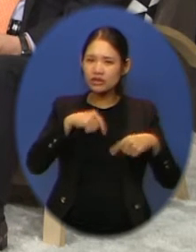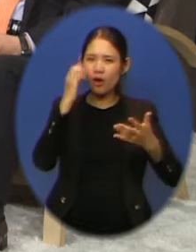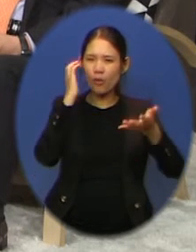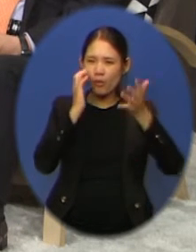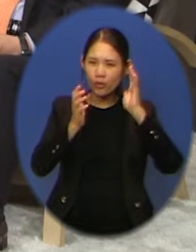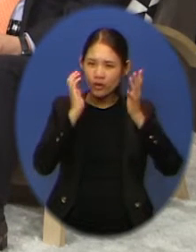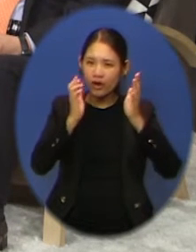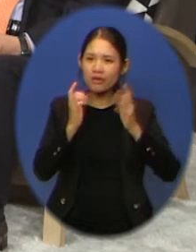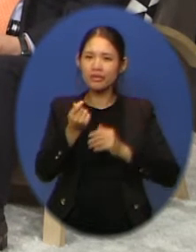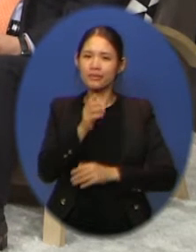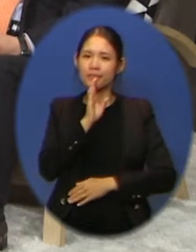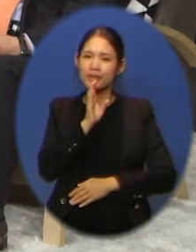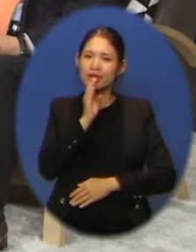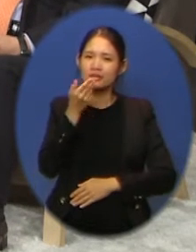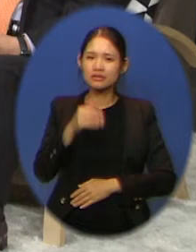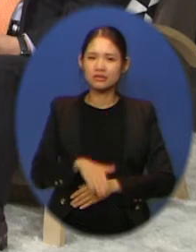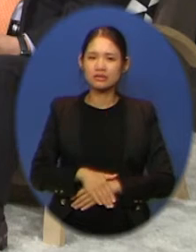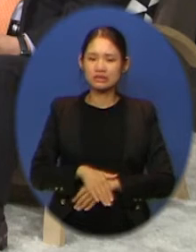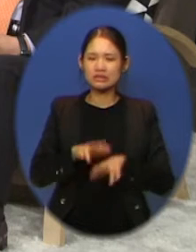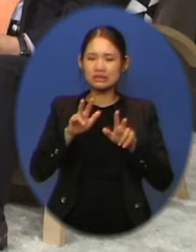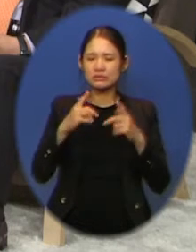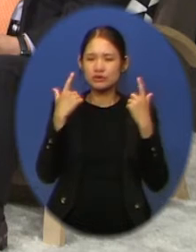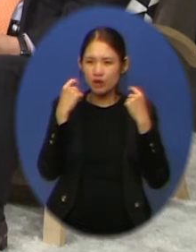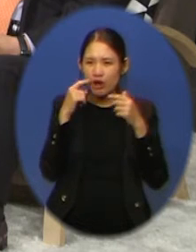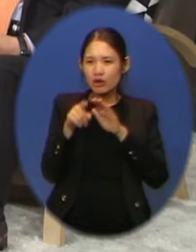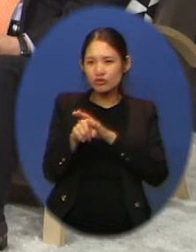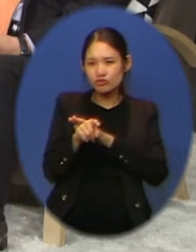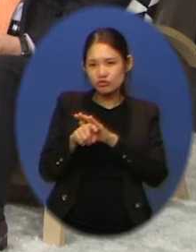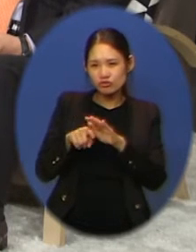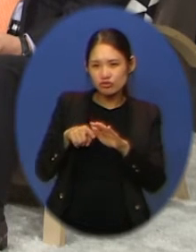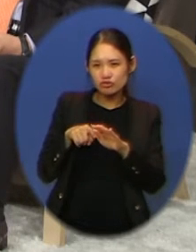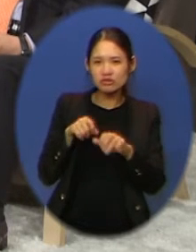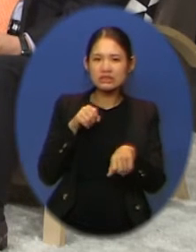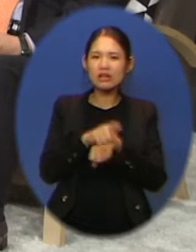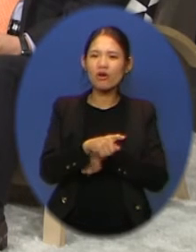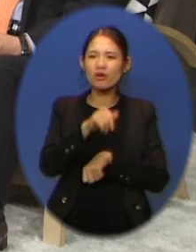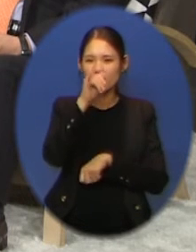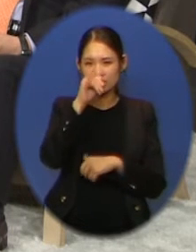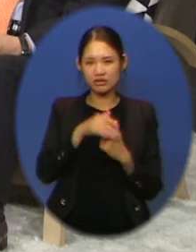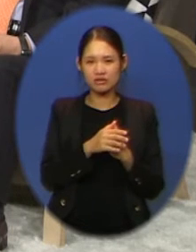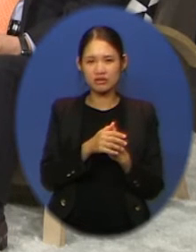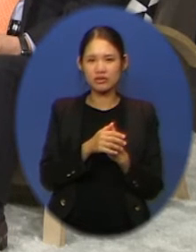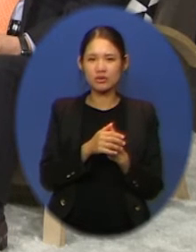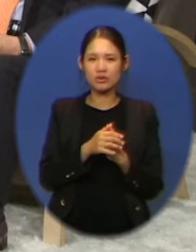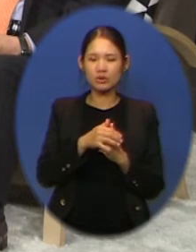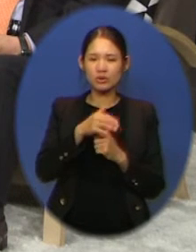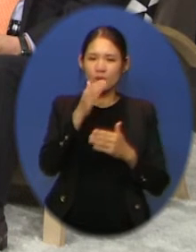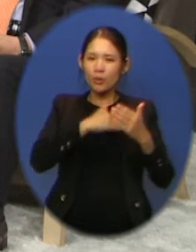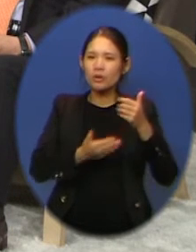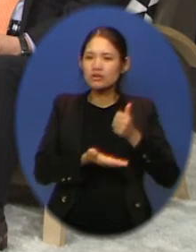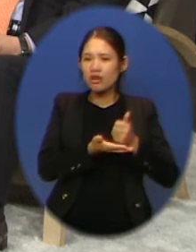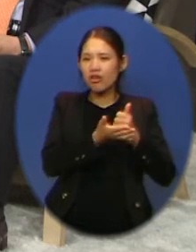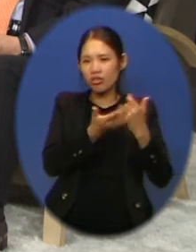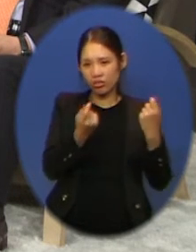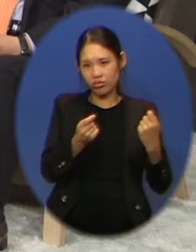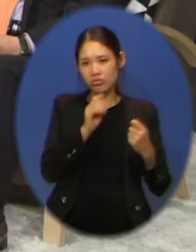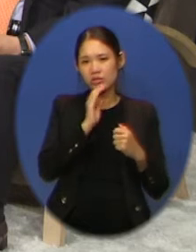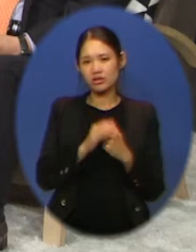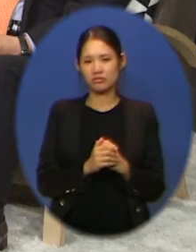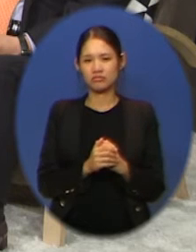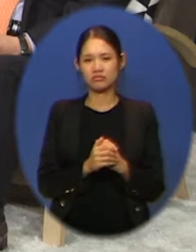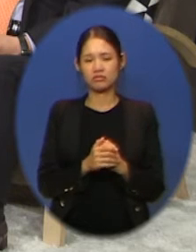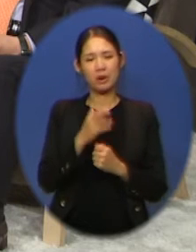네. 아직도 좀 후진성을 면치 못하고 있습니다. 가만히 보니까 네. 공천 같은 것도 그렇고 또